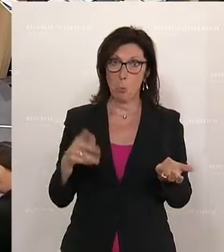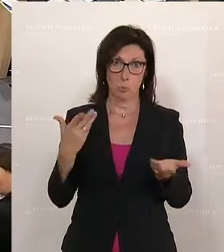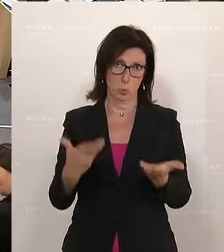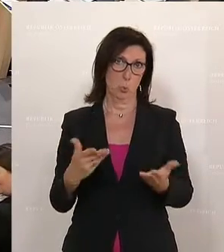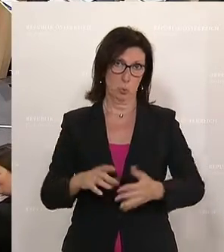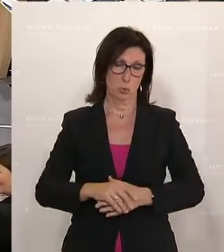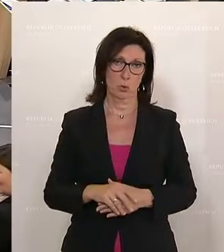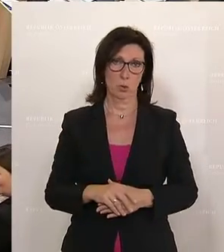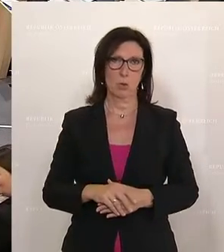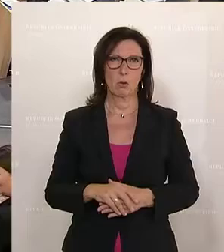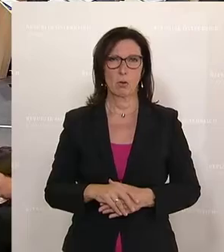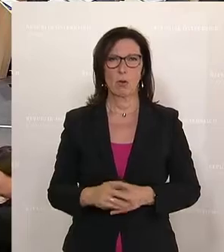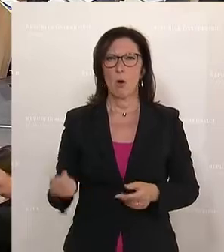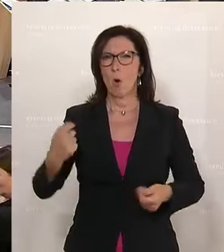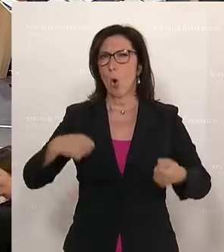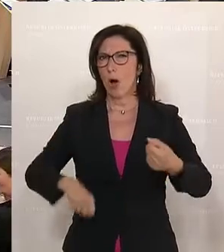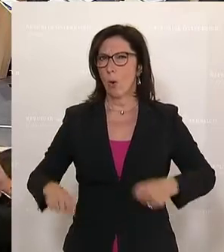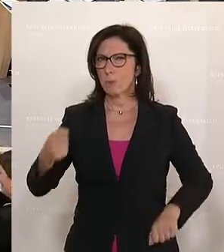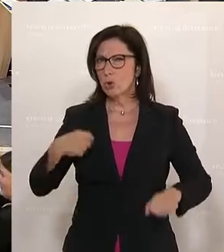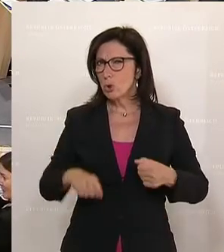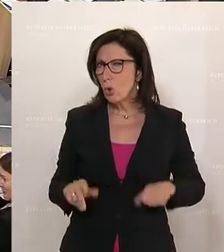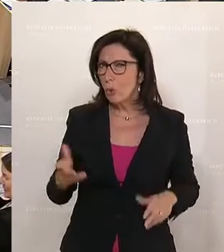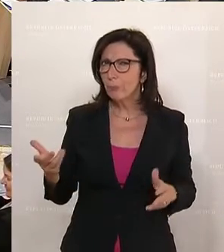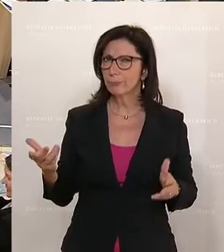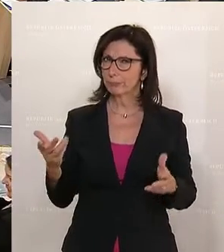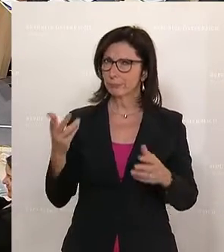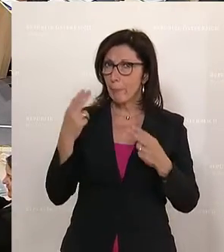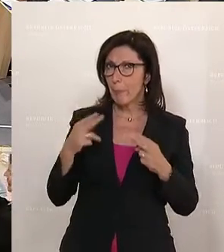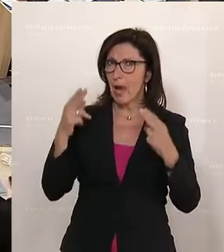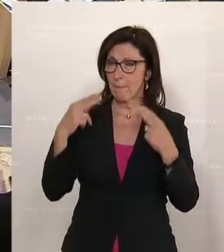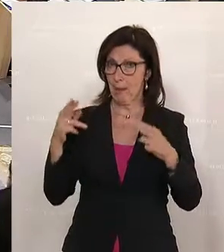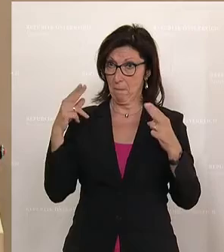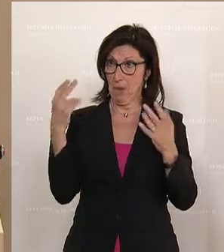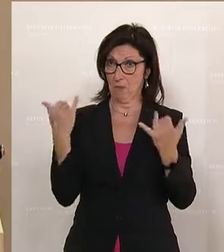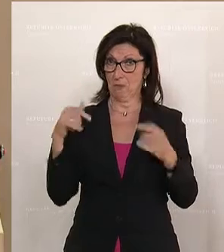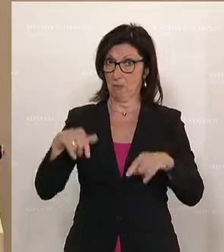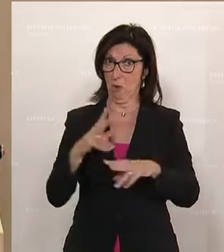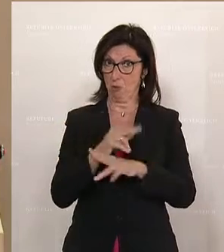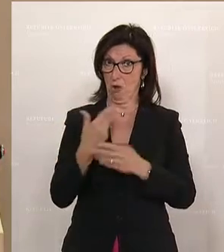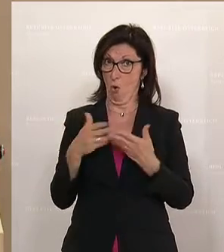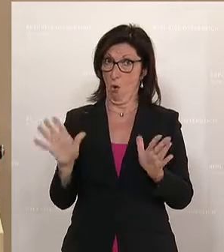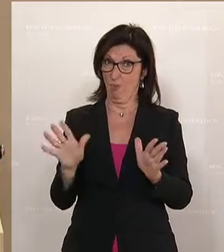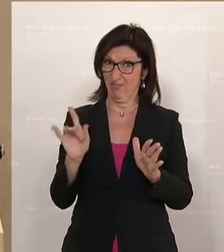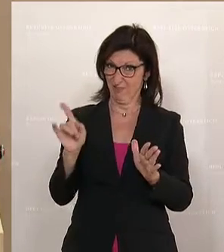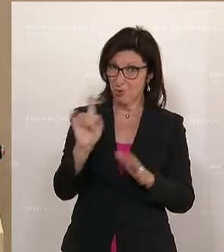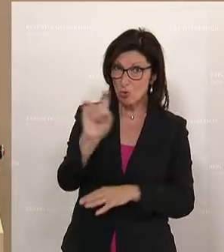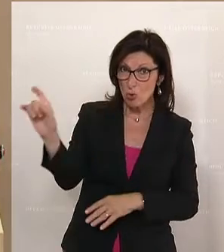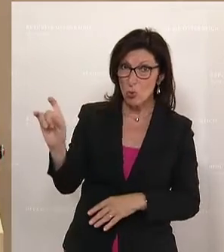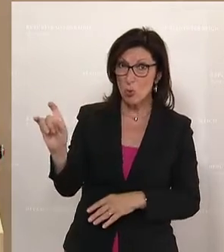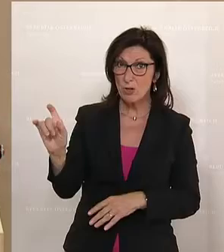Inwieweit hat die Korruption, die immer augenscheinlicher wird in unserer Republik, damit zu tun?